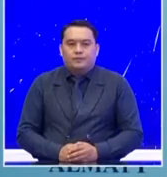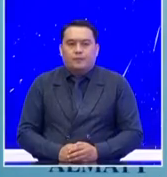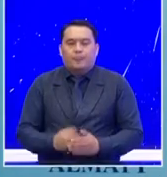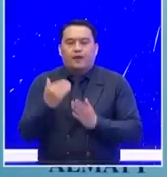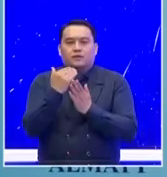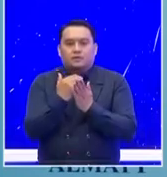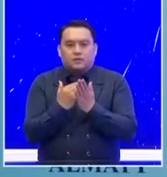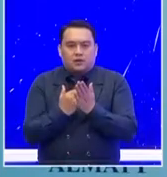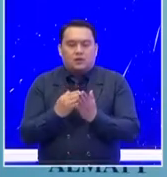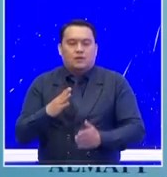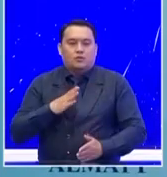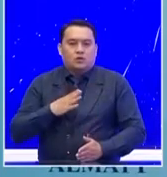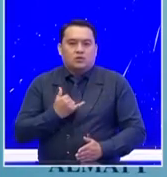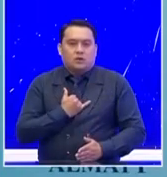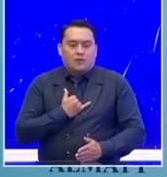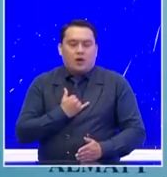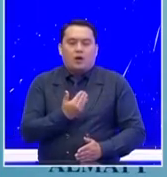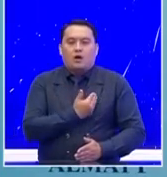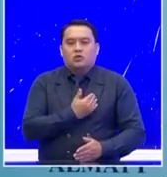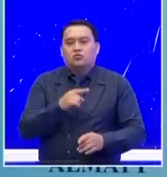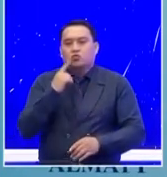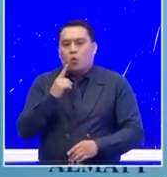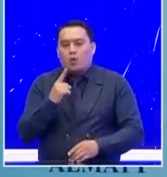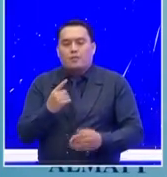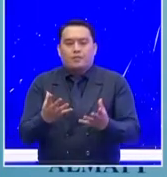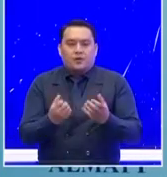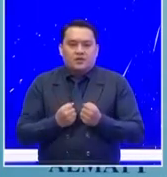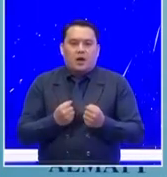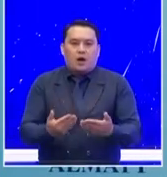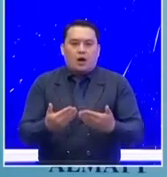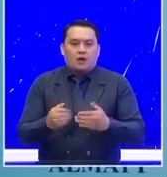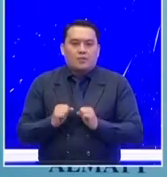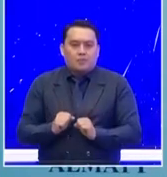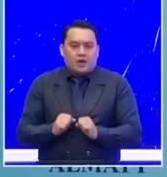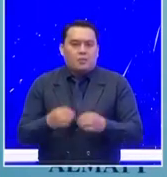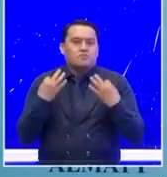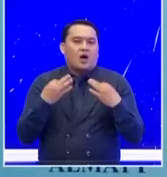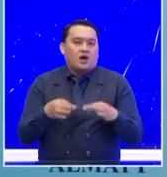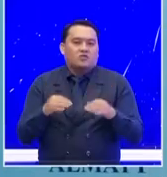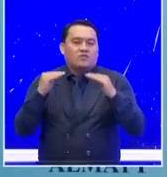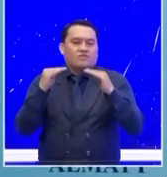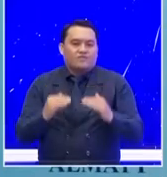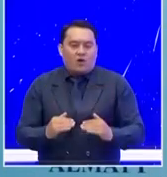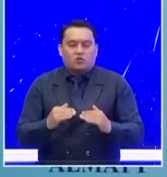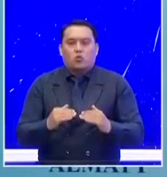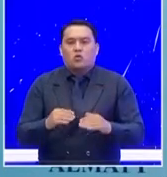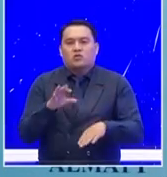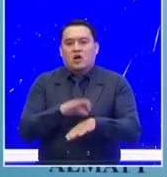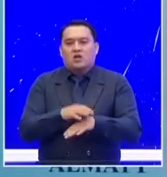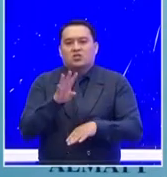Статистика курсится утрандай, Алматы области. Хотелось бы отметить, что принимаемые профилактические меры позволили сократить факты скотократства